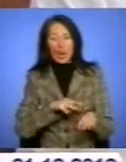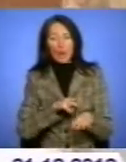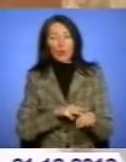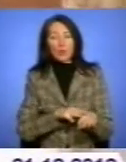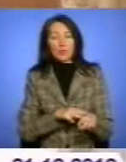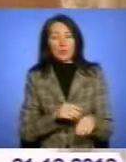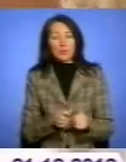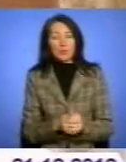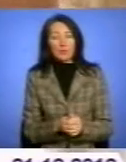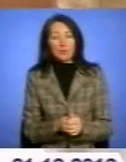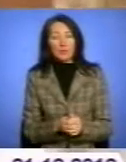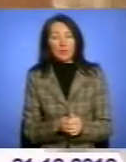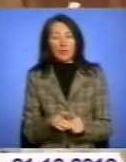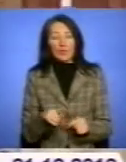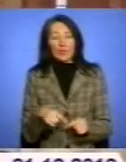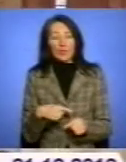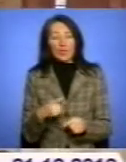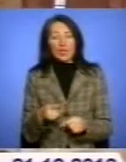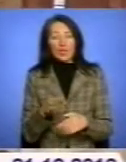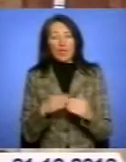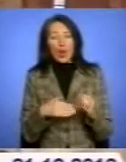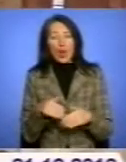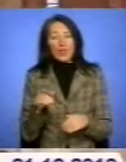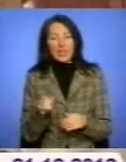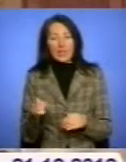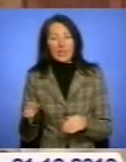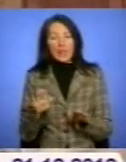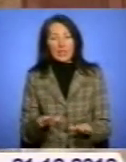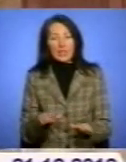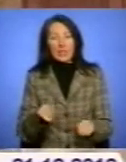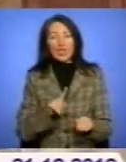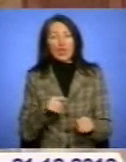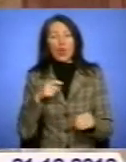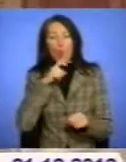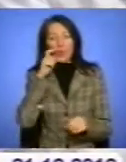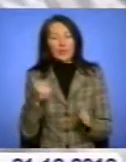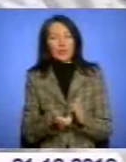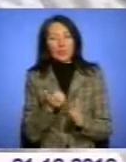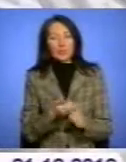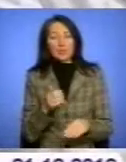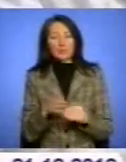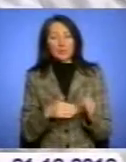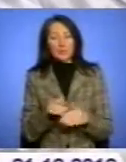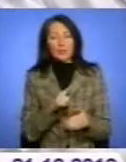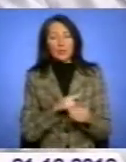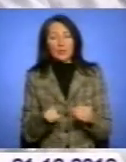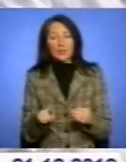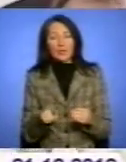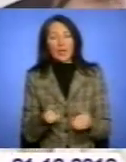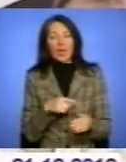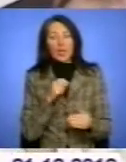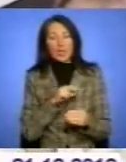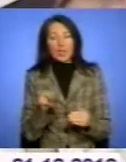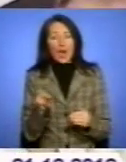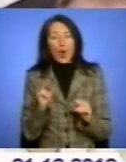у системі охорони здоров'я через кваліфіковані кадри на місцях. А те, що в Україні дефіцит медичних фахівців, не причина для песимізму. Адже навантаження на